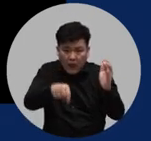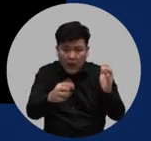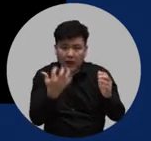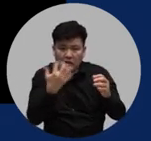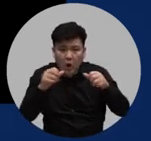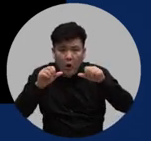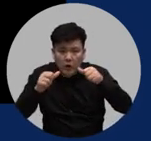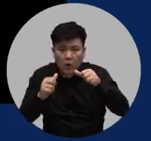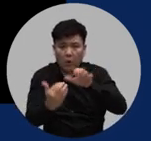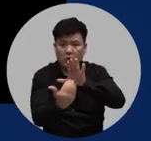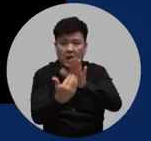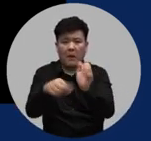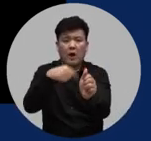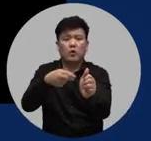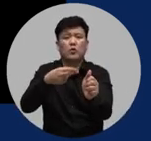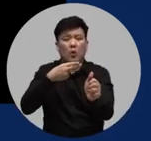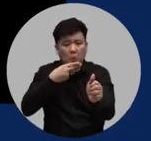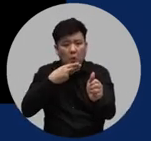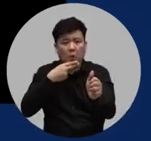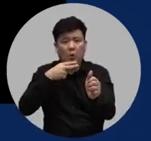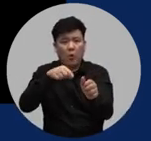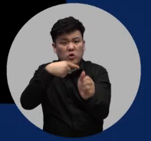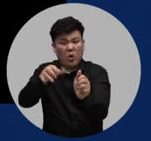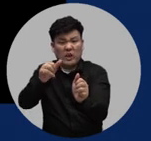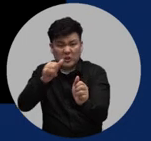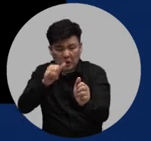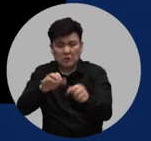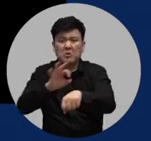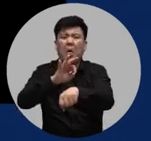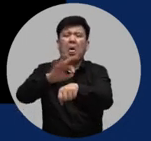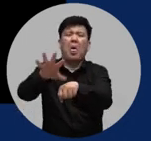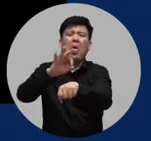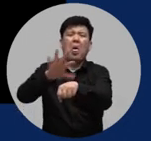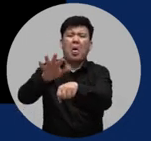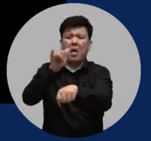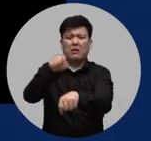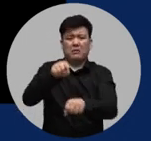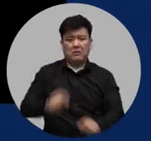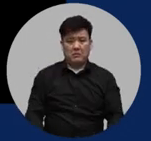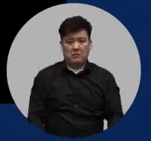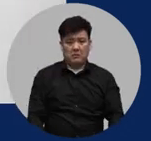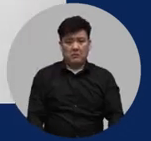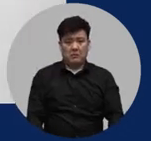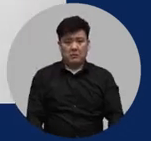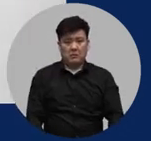교육을 하지 않거나 하더라도 형식적인 경우가 많습니다.